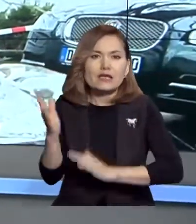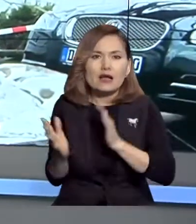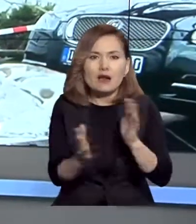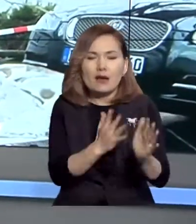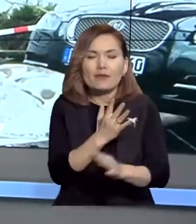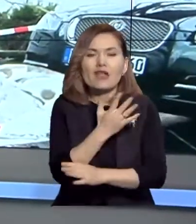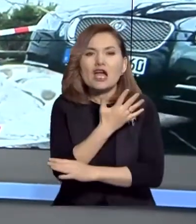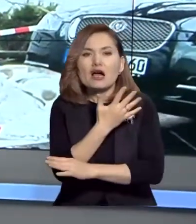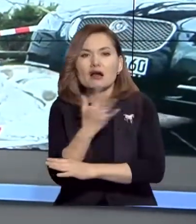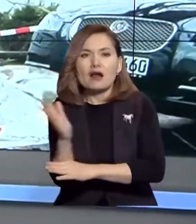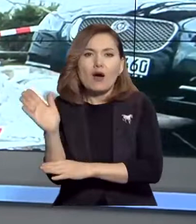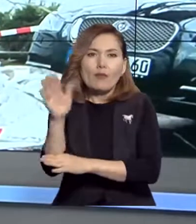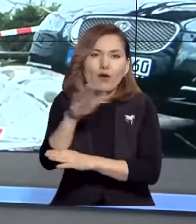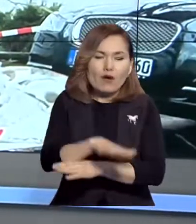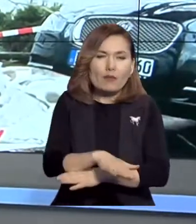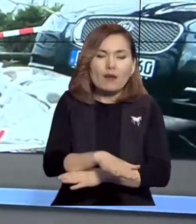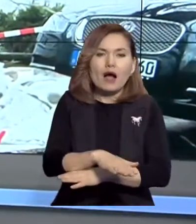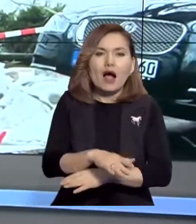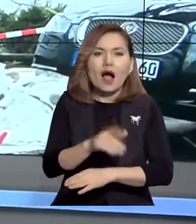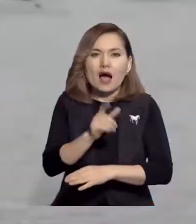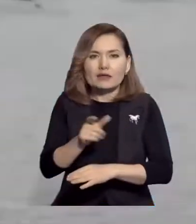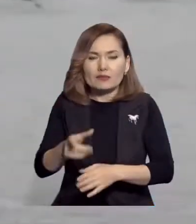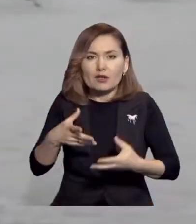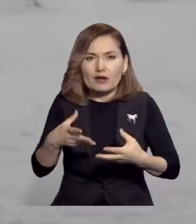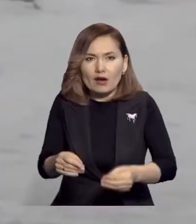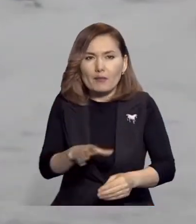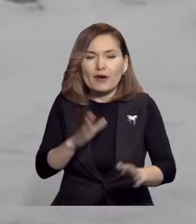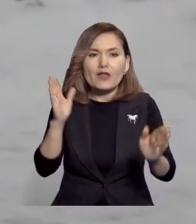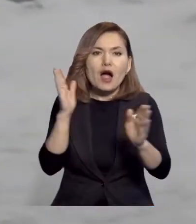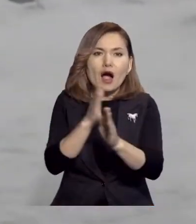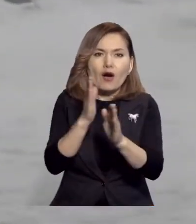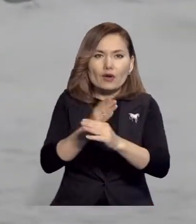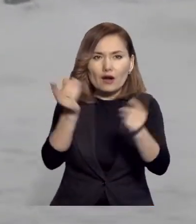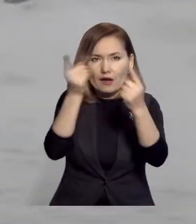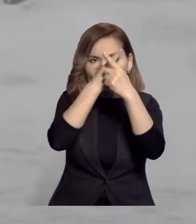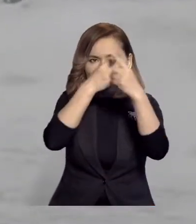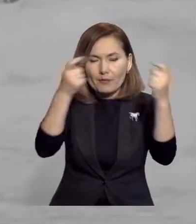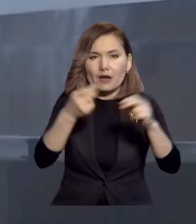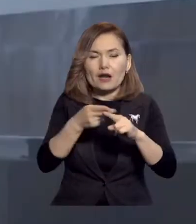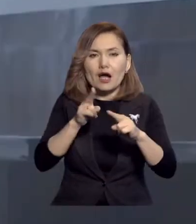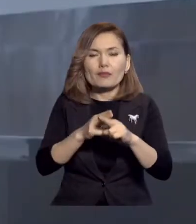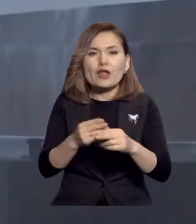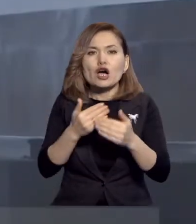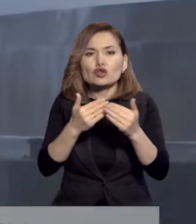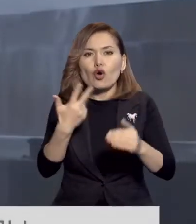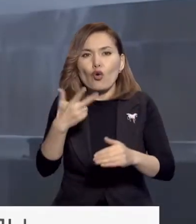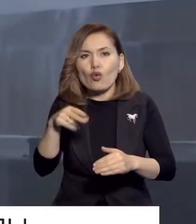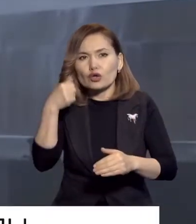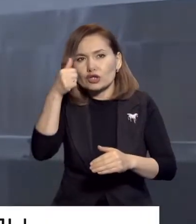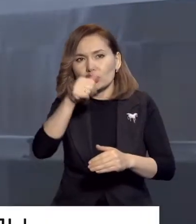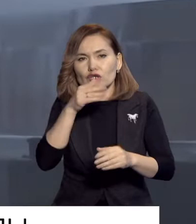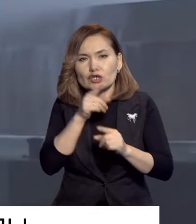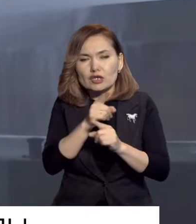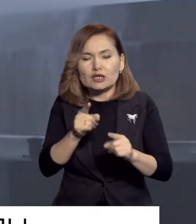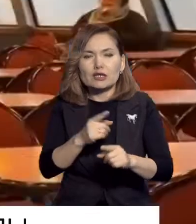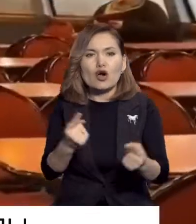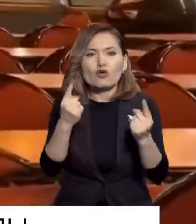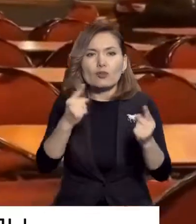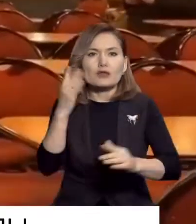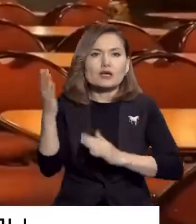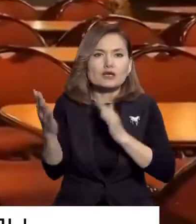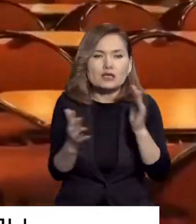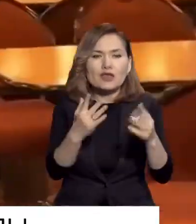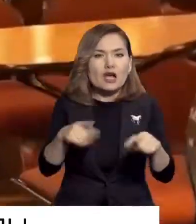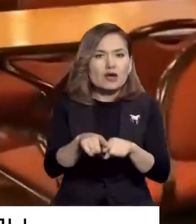ағаштар құлап, астында адамдар қалып қойған. Ауа райын болжаушылар қар құрлықта соңғы 30 жылда мұндай алапат дауыл болмаған дейді.